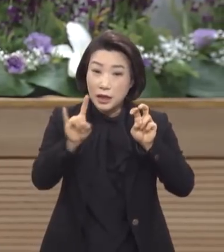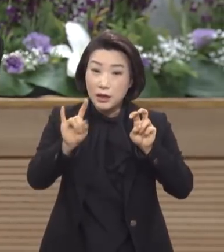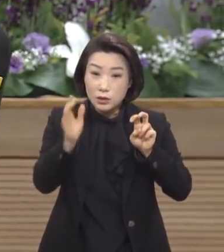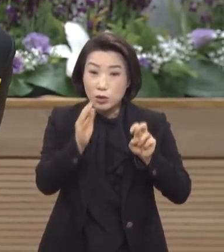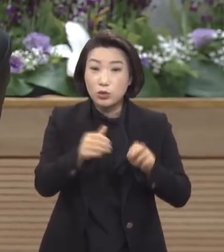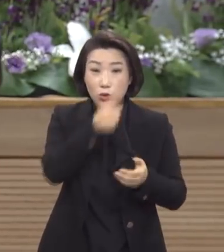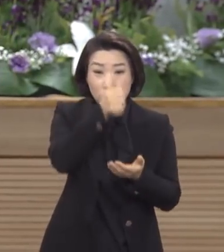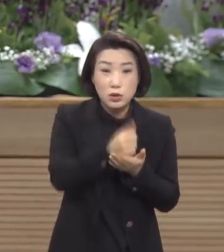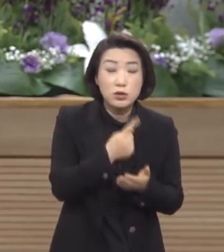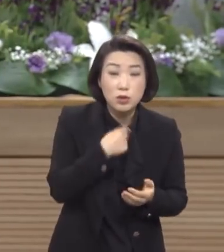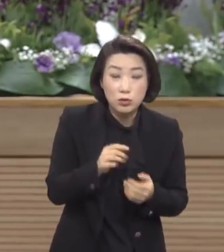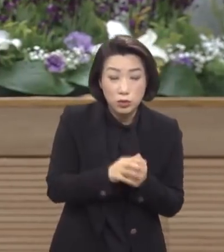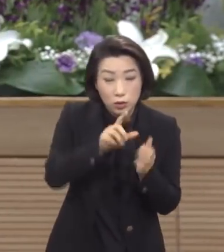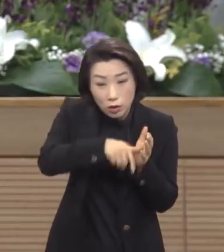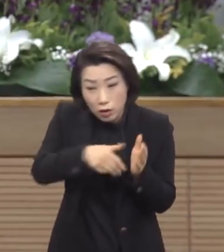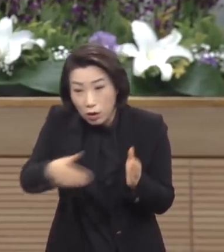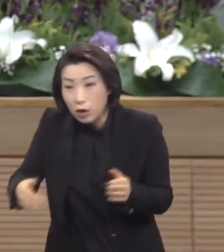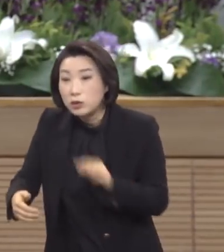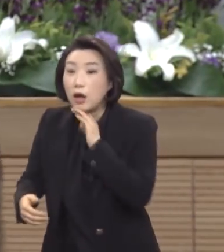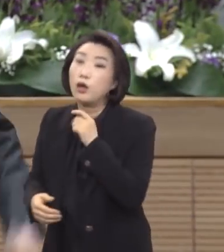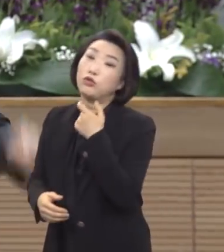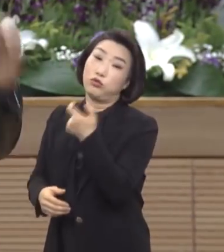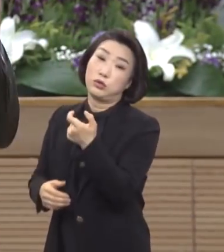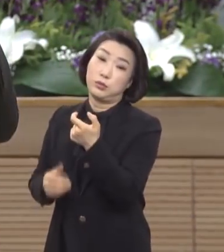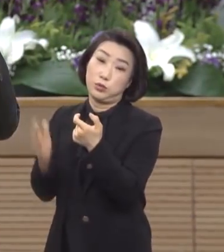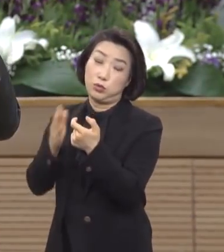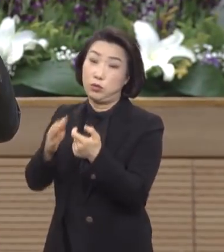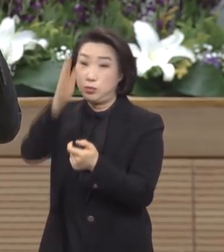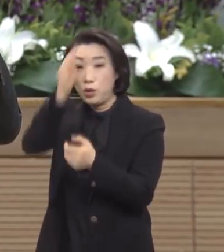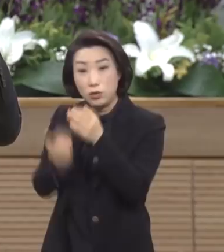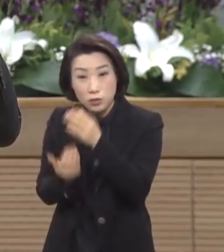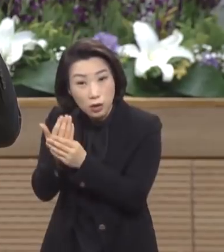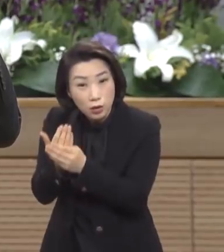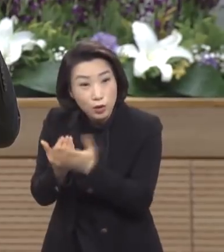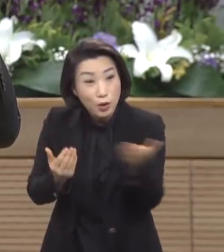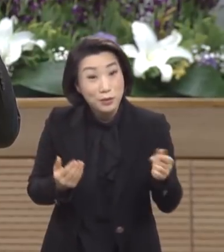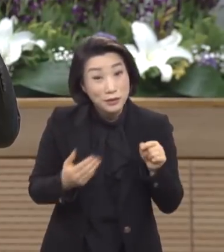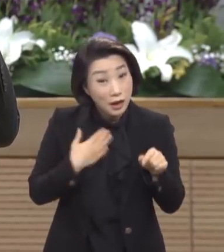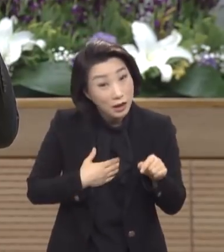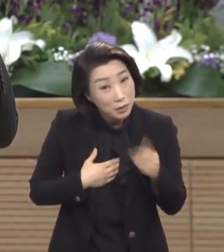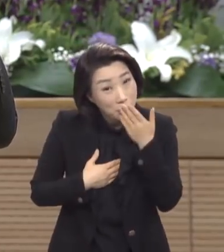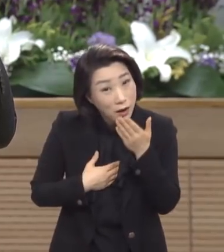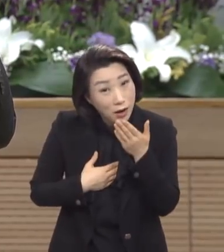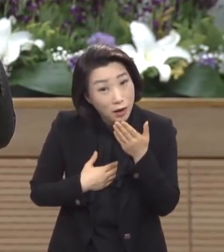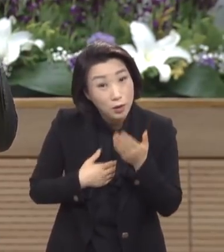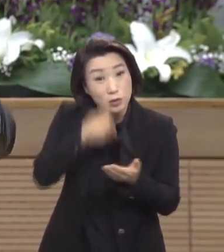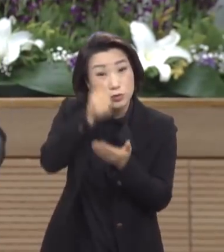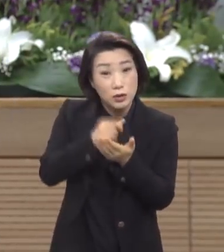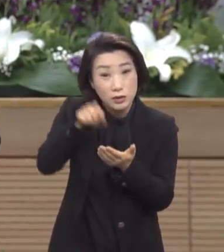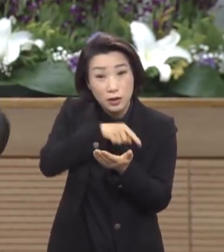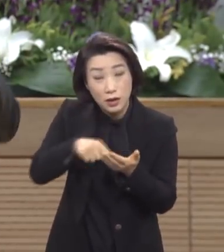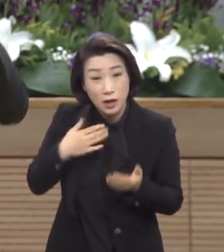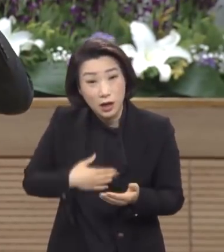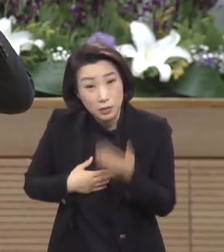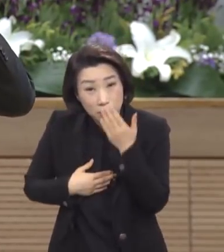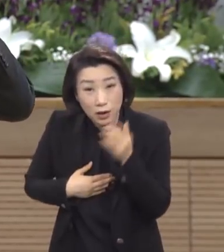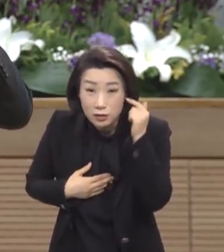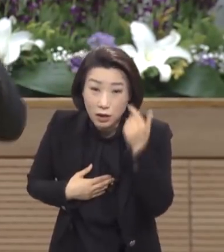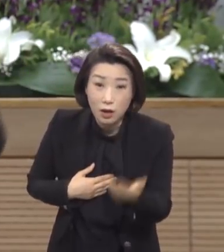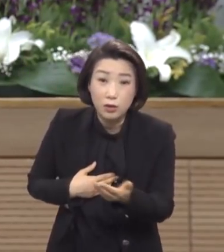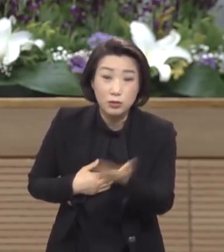죄가 60대 가서 병든다면 이해 어떻게 알겠어요, 그 죄값을. 이